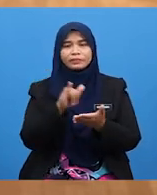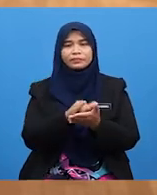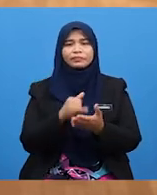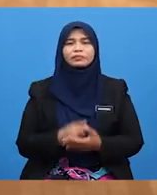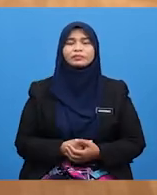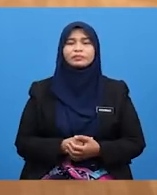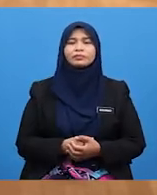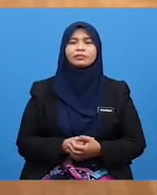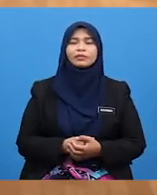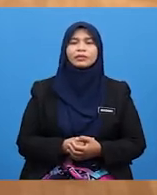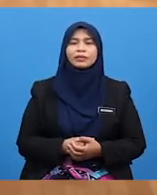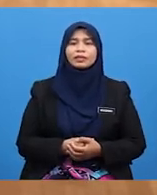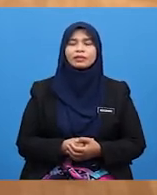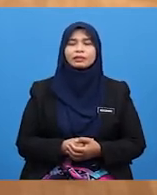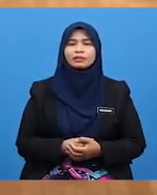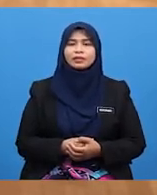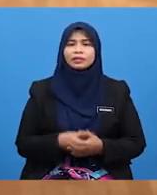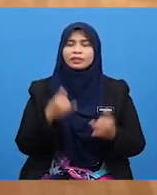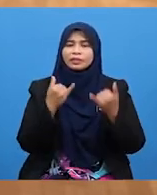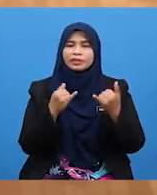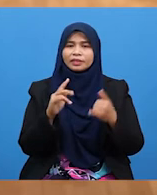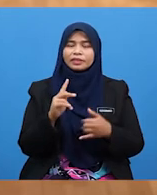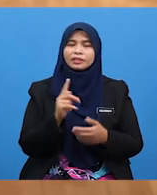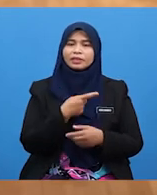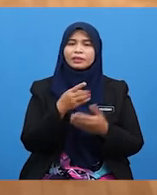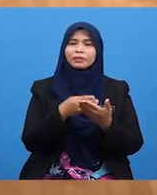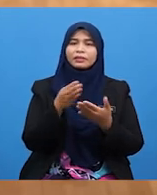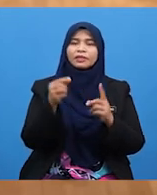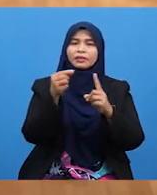bagi perkataan ataupun kita nak